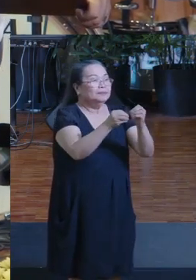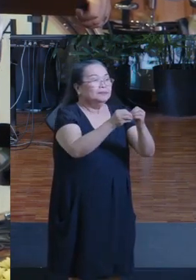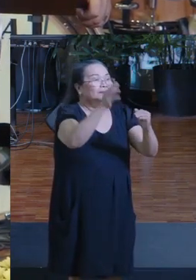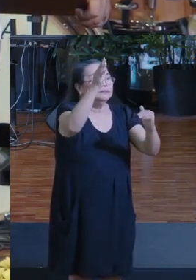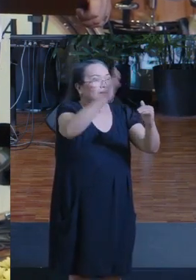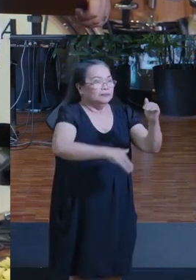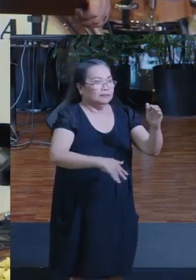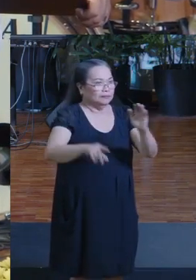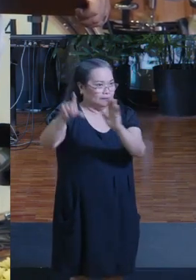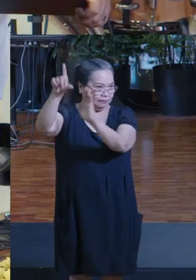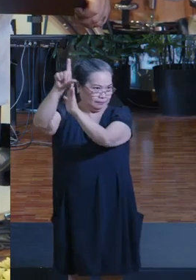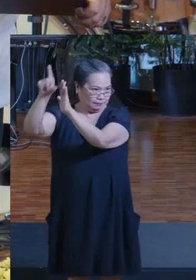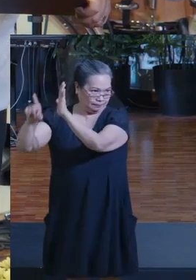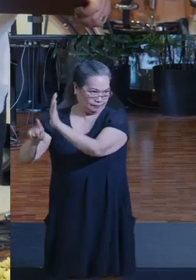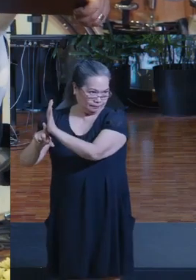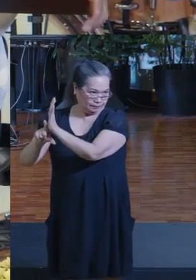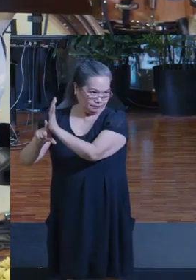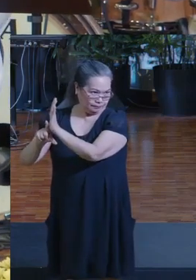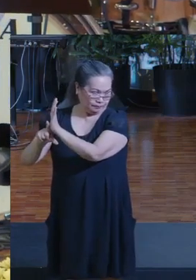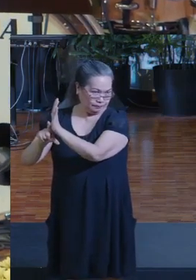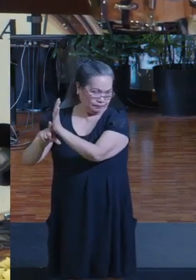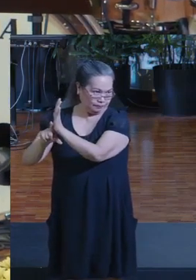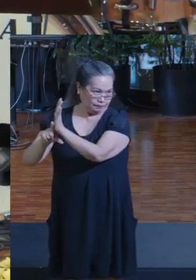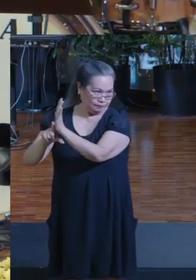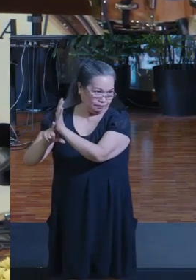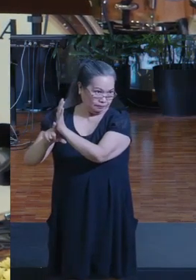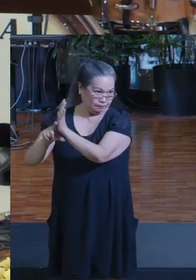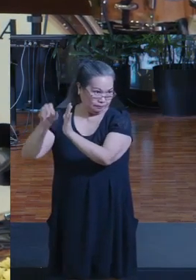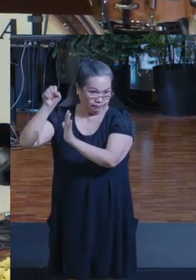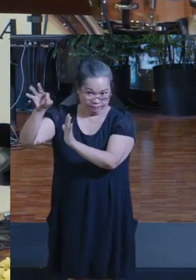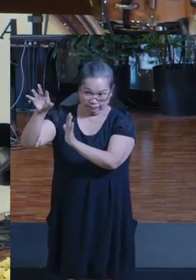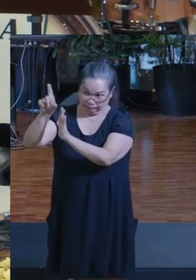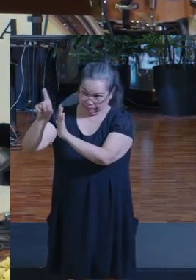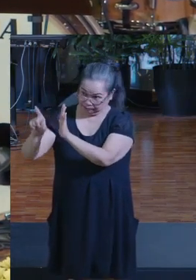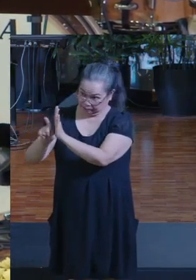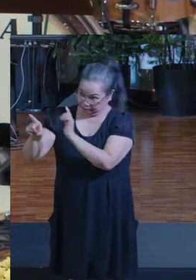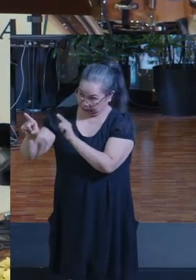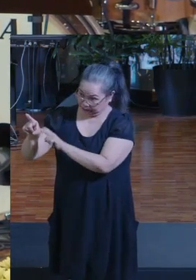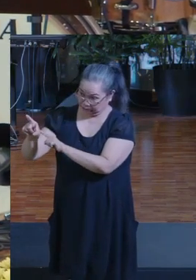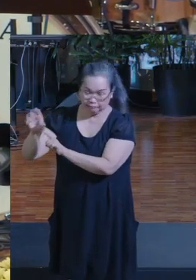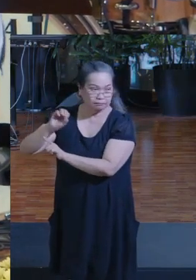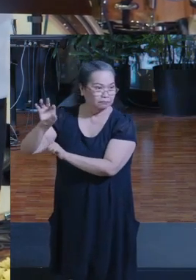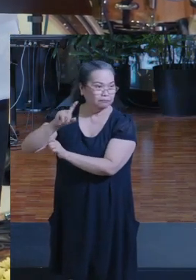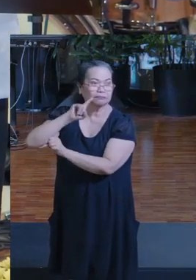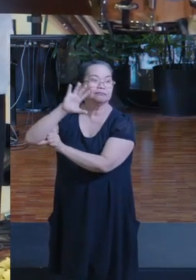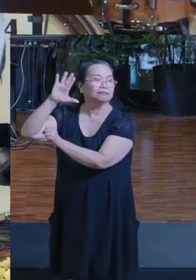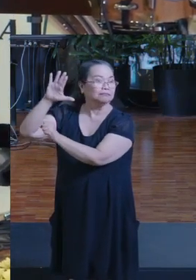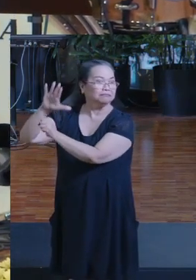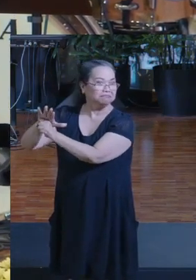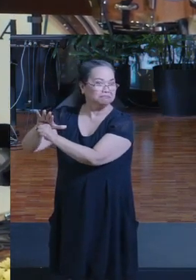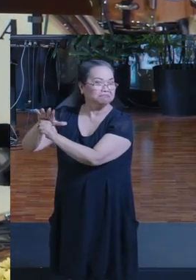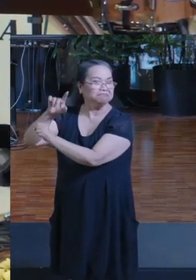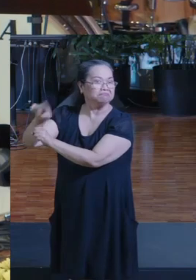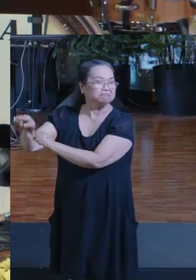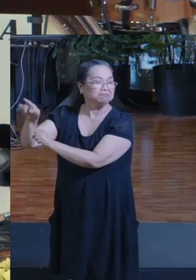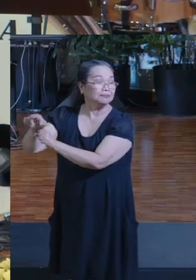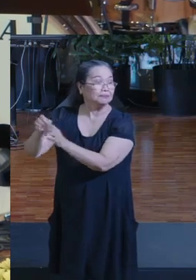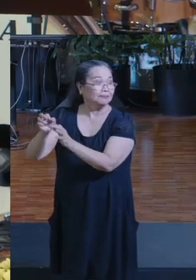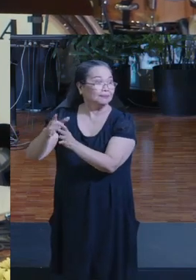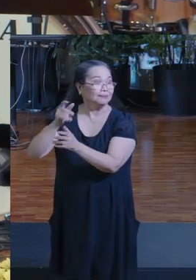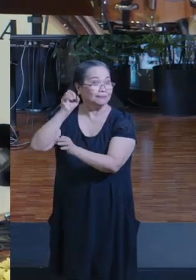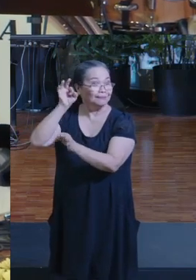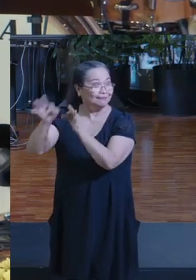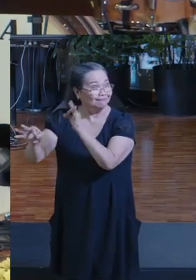batas. For if the inheritance comes by law, it no longer comes by promise. Ang tawag